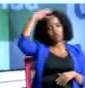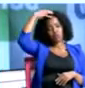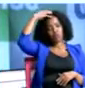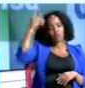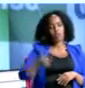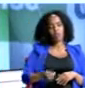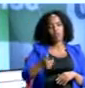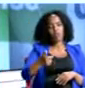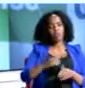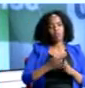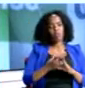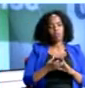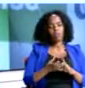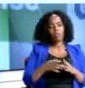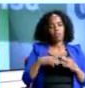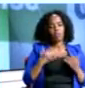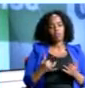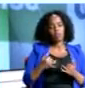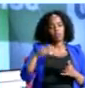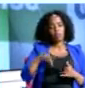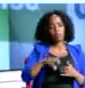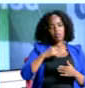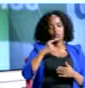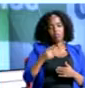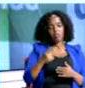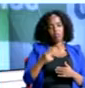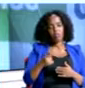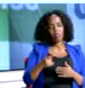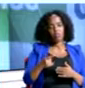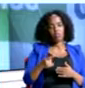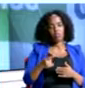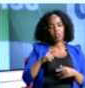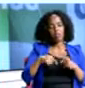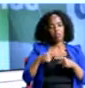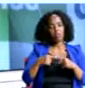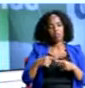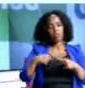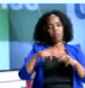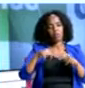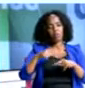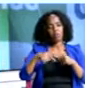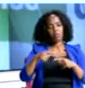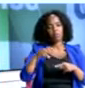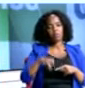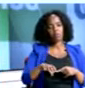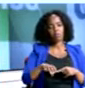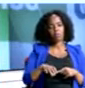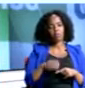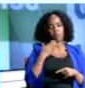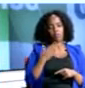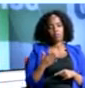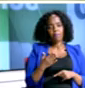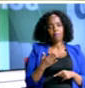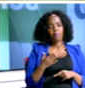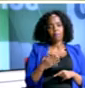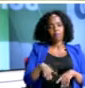dafi detekti gochukan diagnosi gochum barbaas sada sambodimu gara alut diemun barbaas sada uanta samiru hasofin fikasun idendame jatuda.